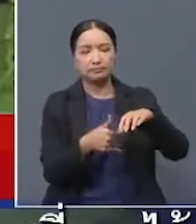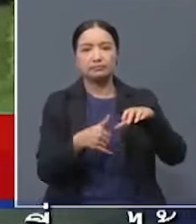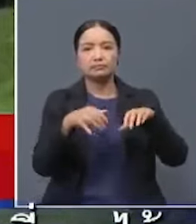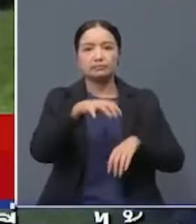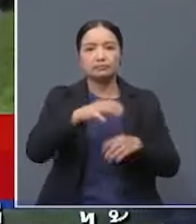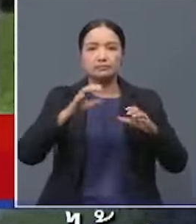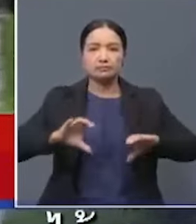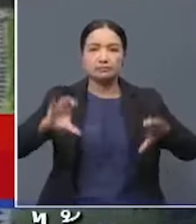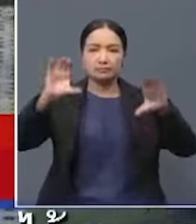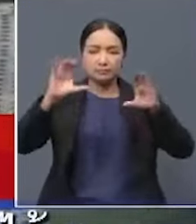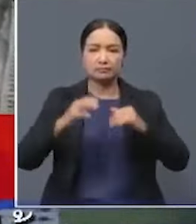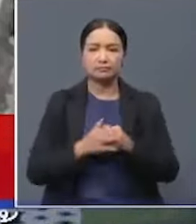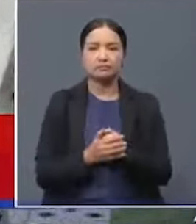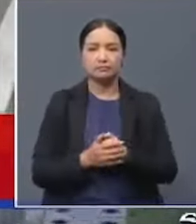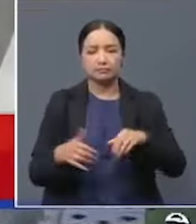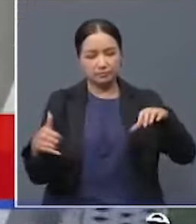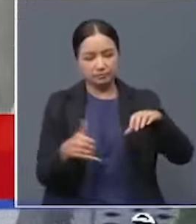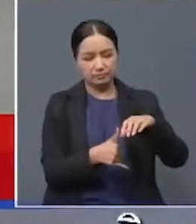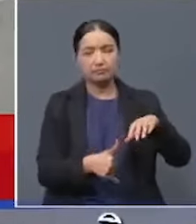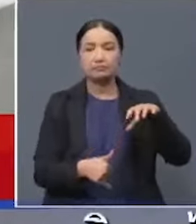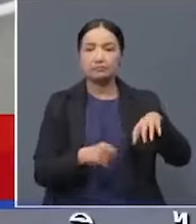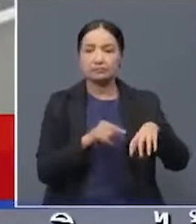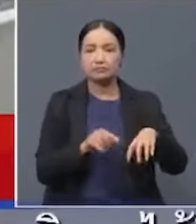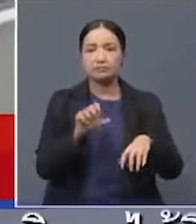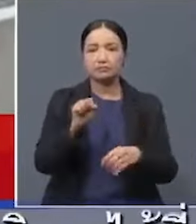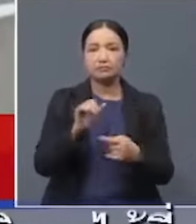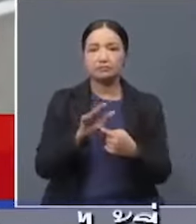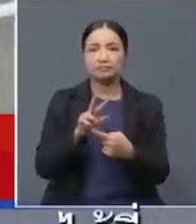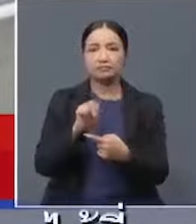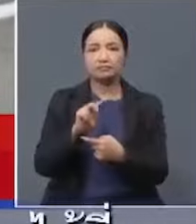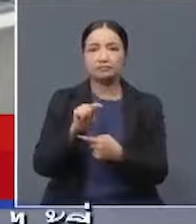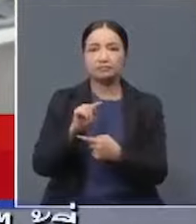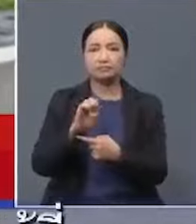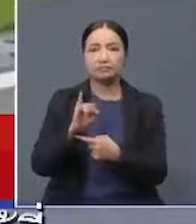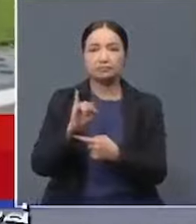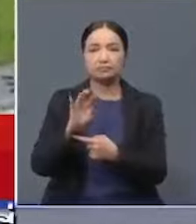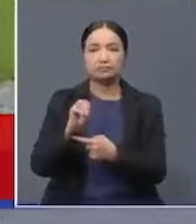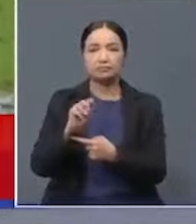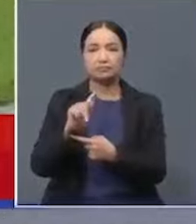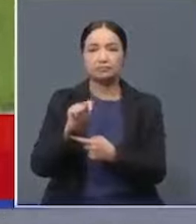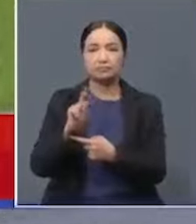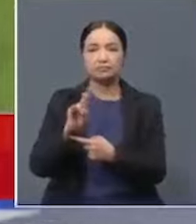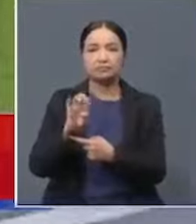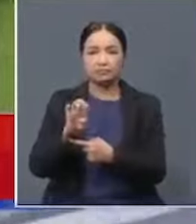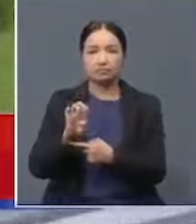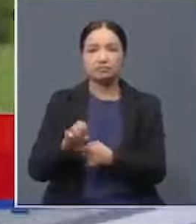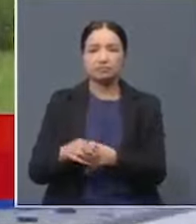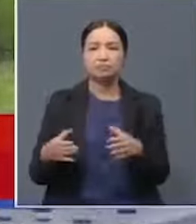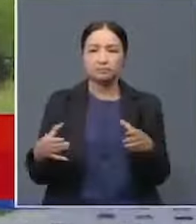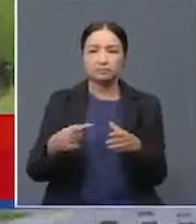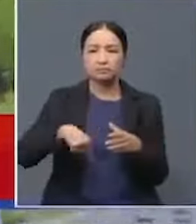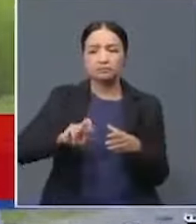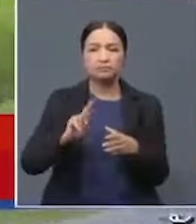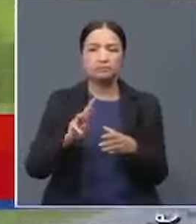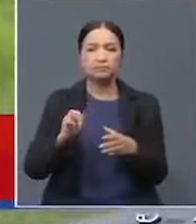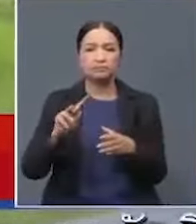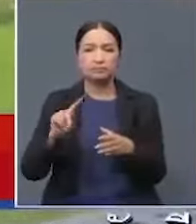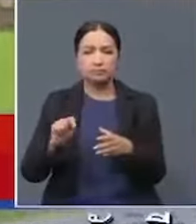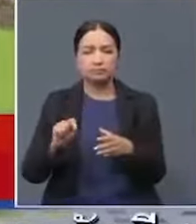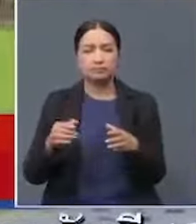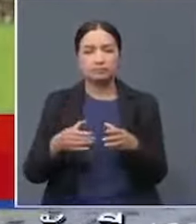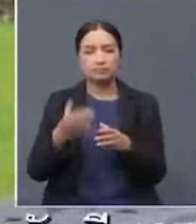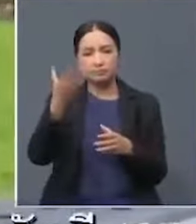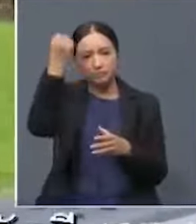นครั้งแรกโดยไปที่ตึกสันติไมตรีทำเนียบรัฐบาลพร้อมกับเหล่ารัฐมนตรีแพทองธารหนึ่งนอกจากนั้นนะค